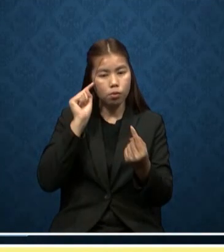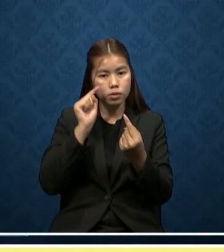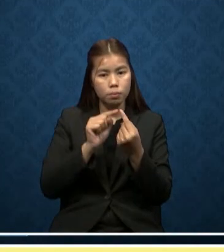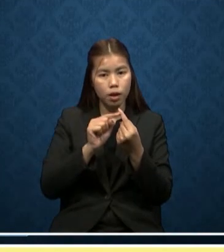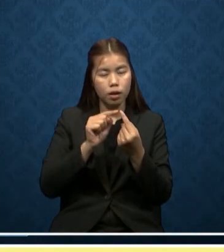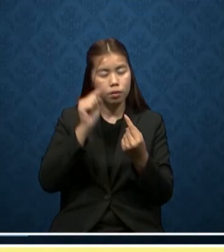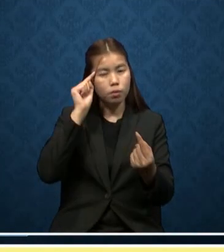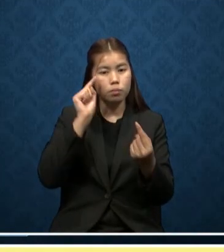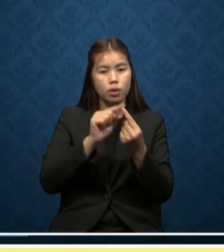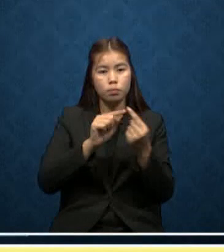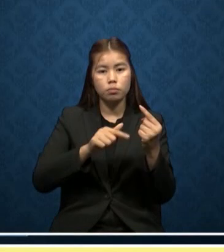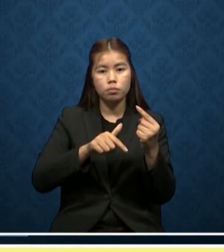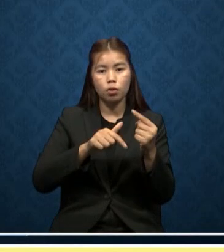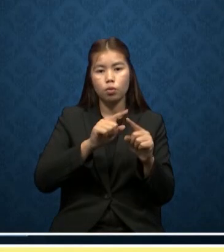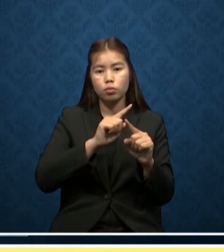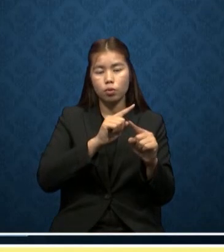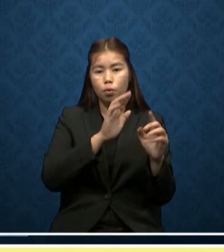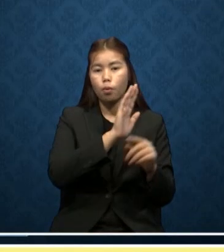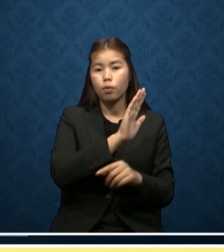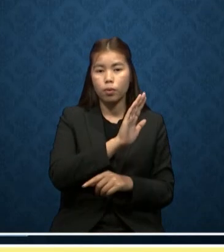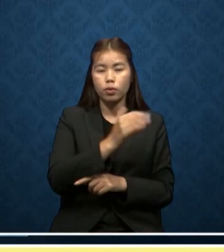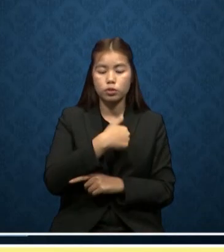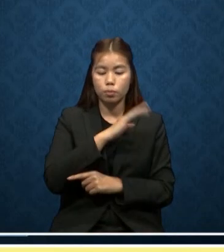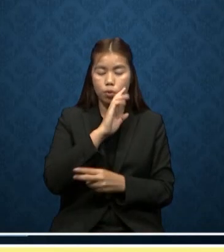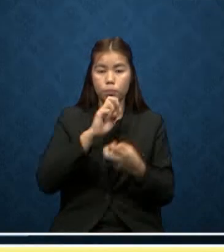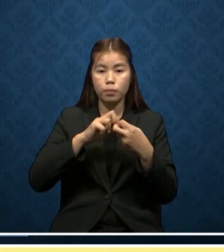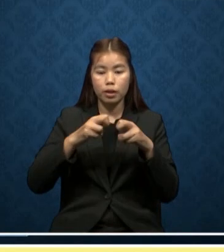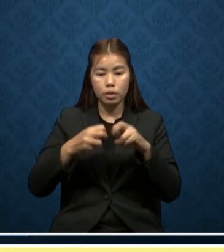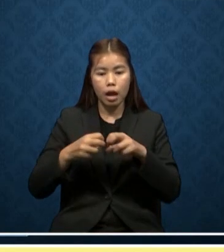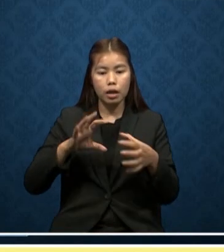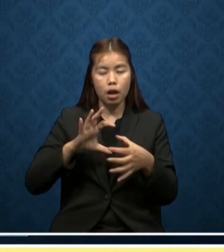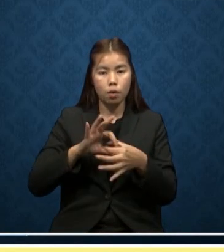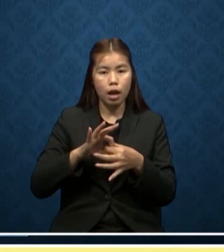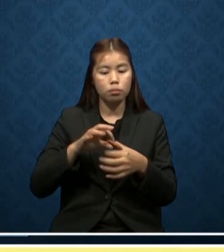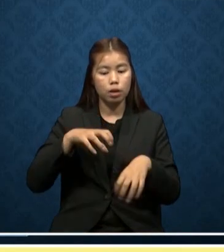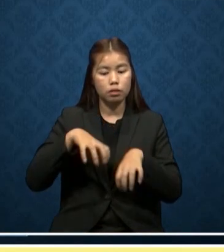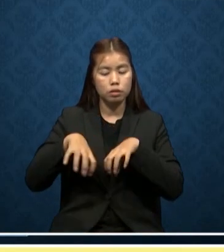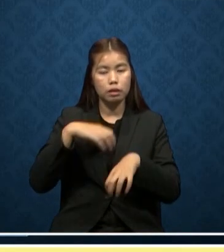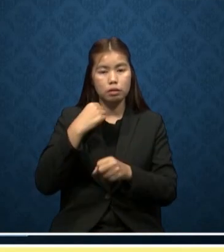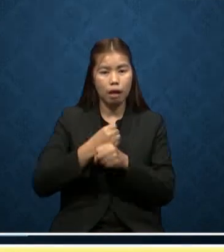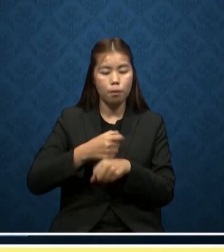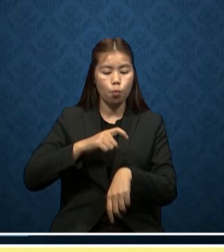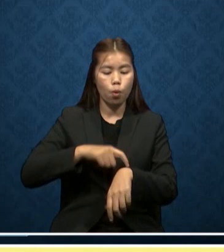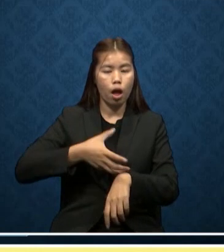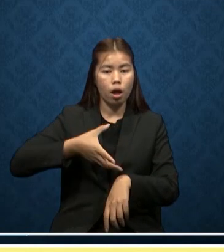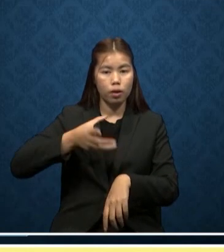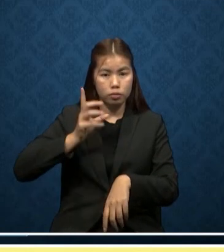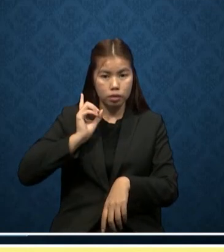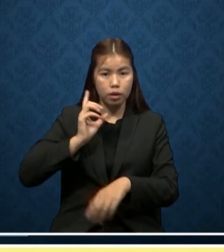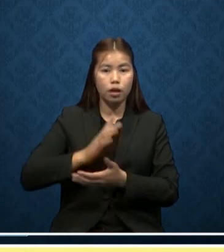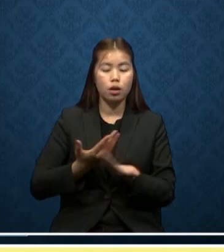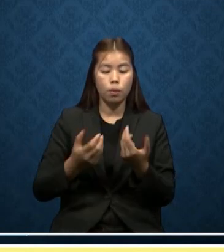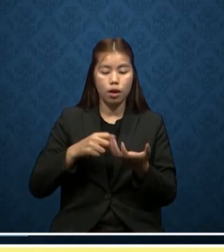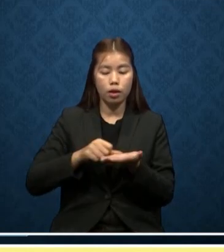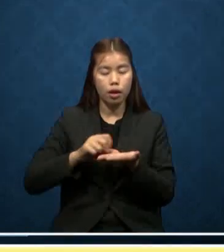พึงประสงค์อันที่ 2คือปัญหาเกี่ยวกับการล่าช้าในการจัดทำหรือแก้ไผ